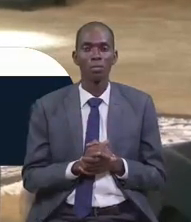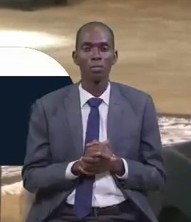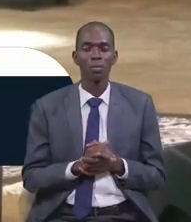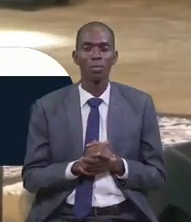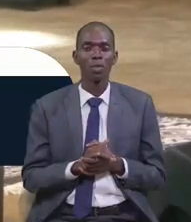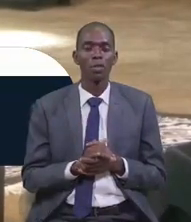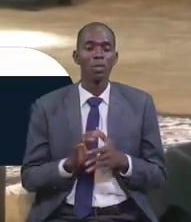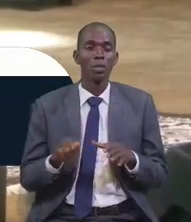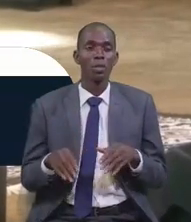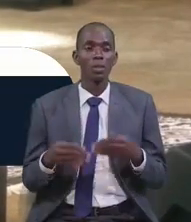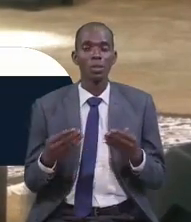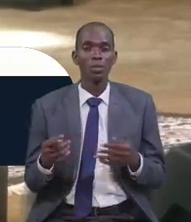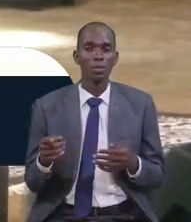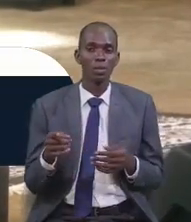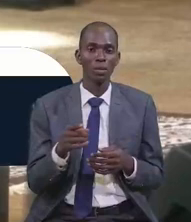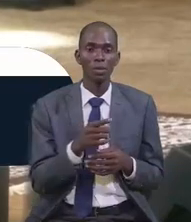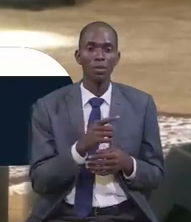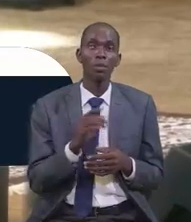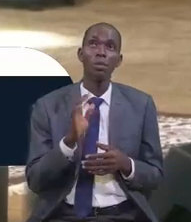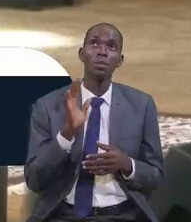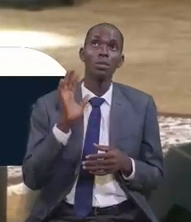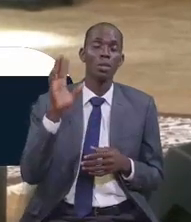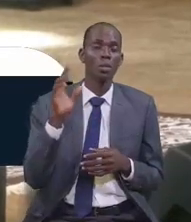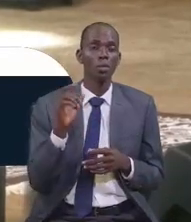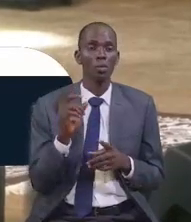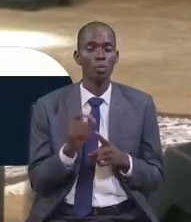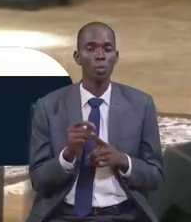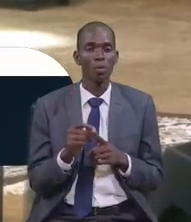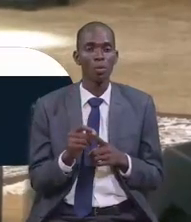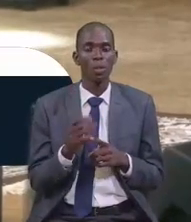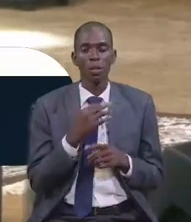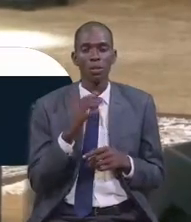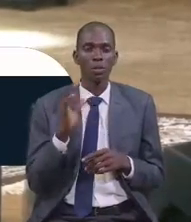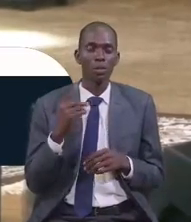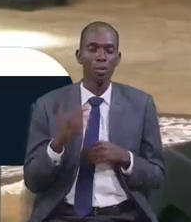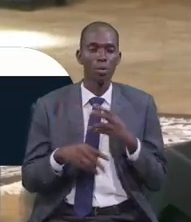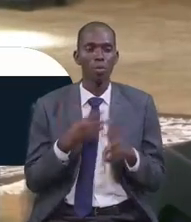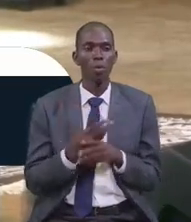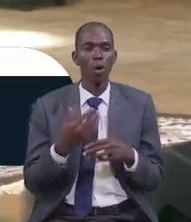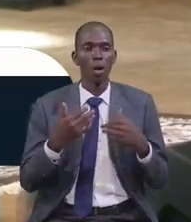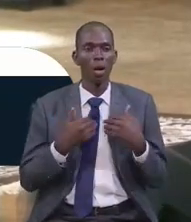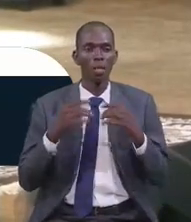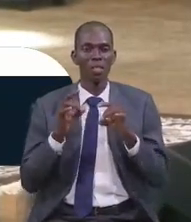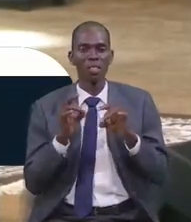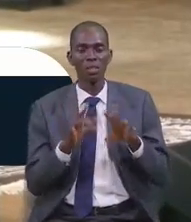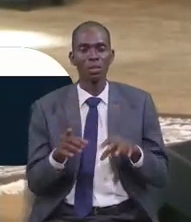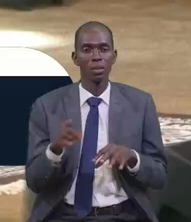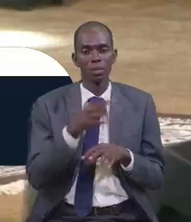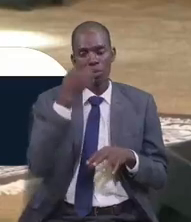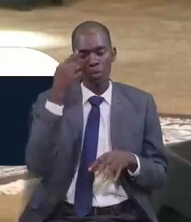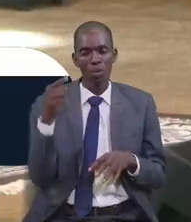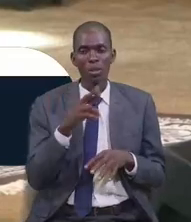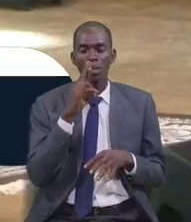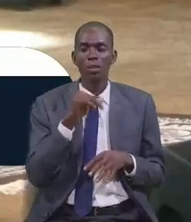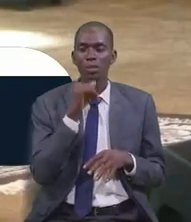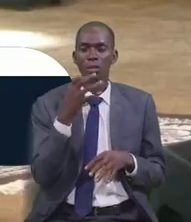ta parole et le monde les a haïs parce qu'ils ne sont pas du monde. Comme moi, je